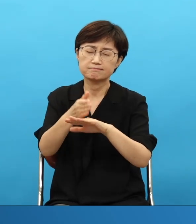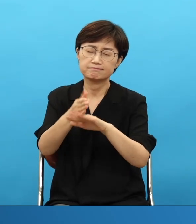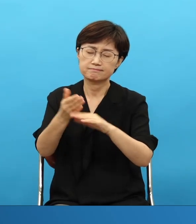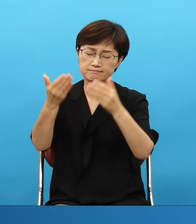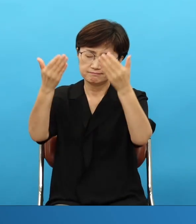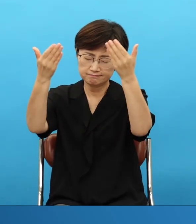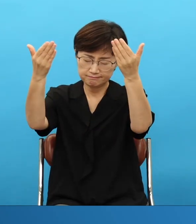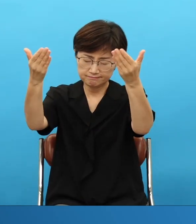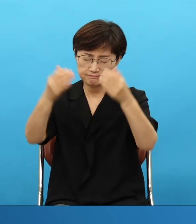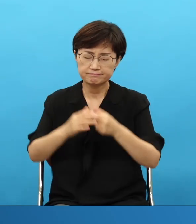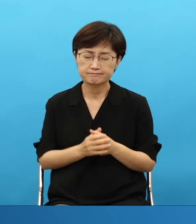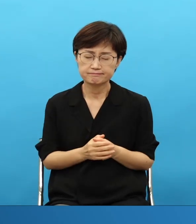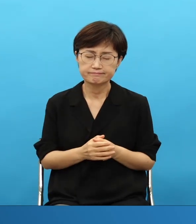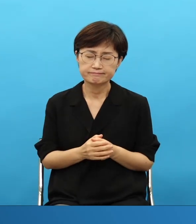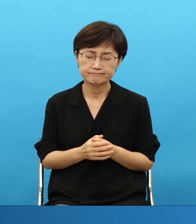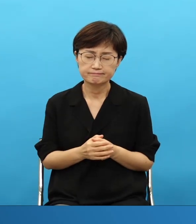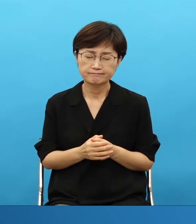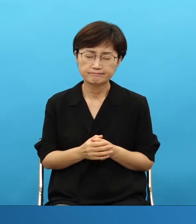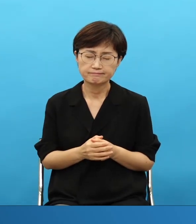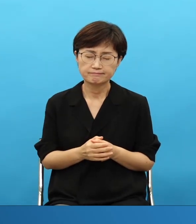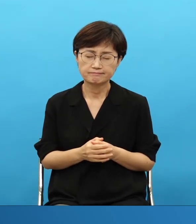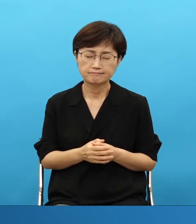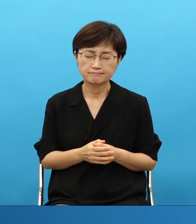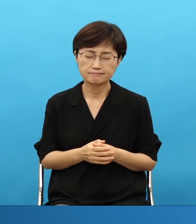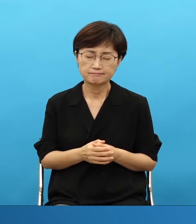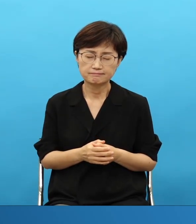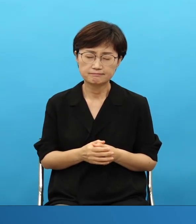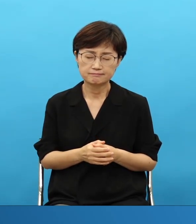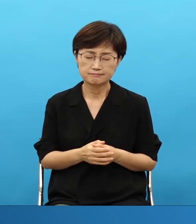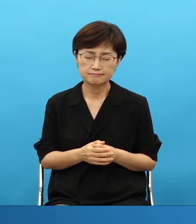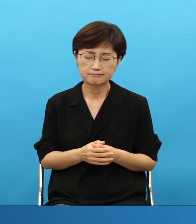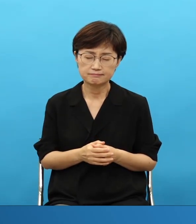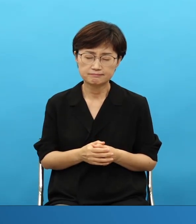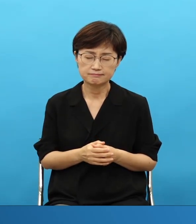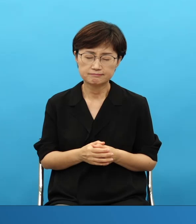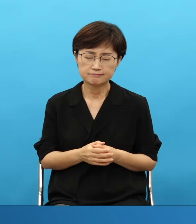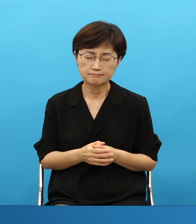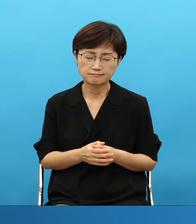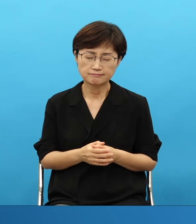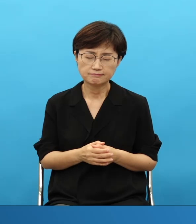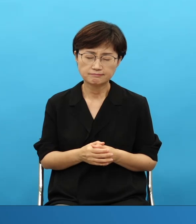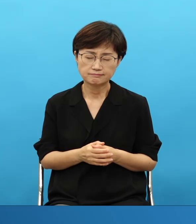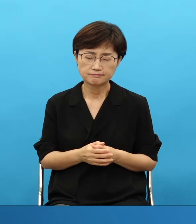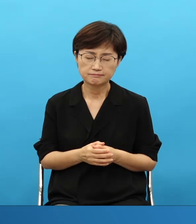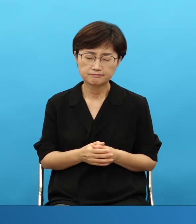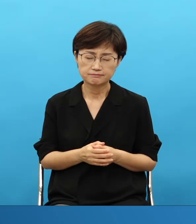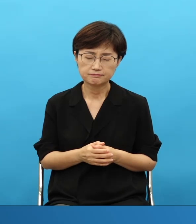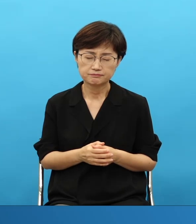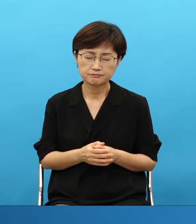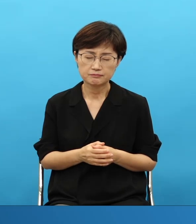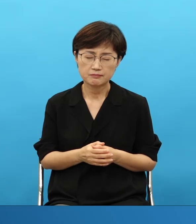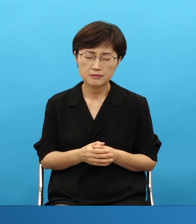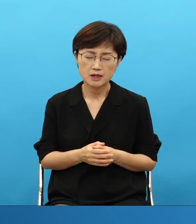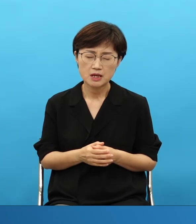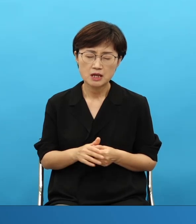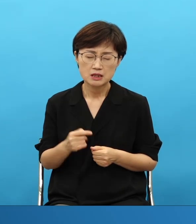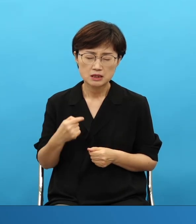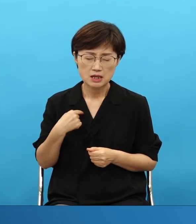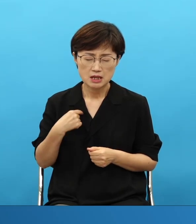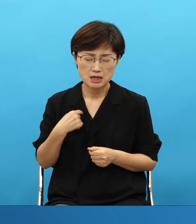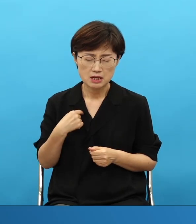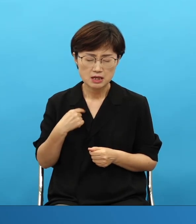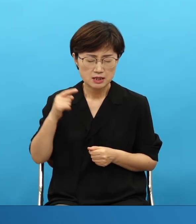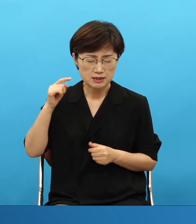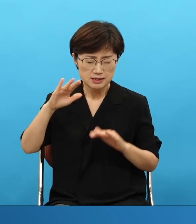has come to the conclusion of only Christ and gives the solutions in the field. 이 근본을 잃어버리지